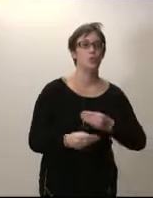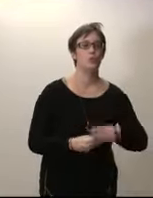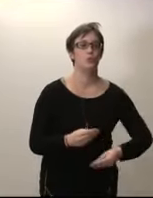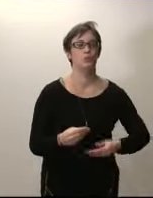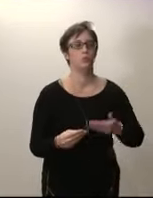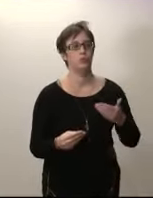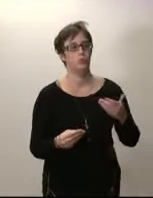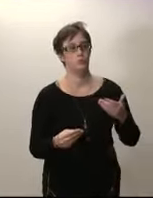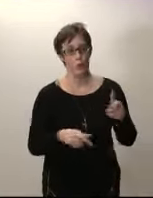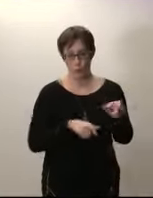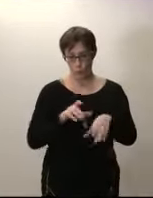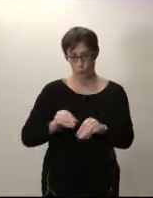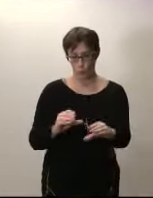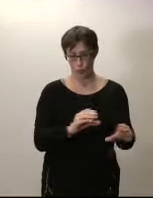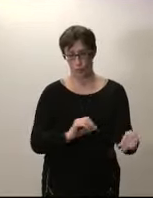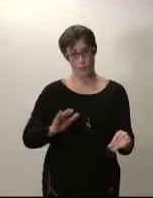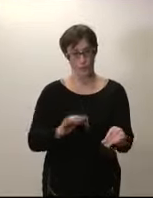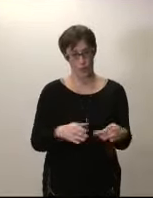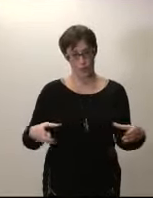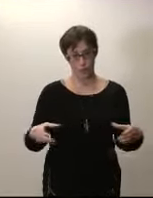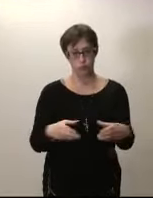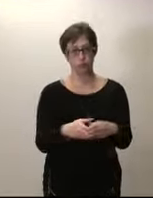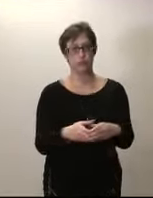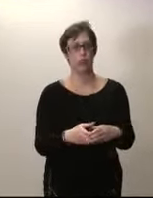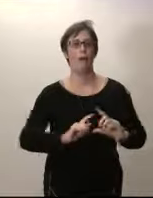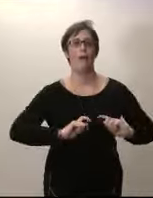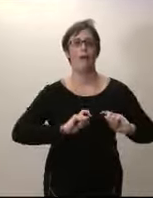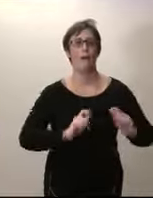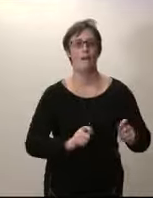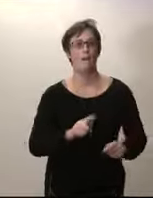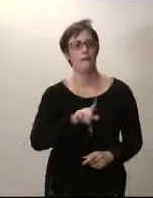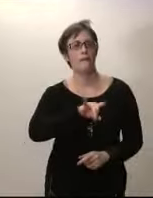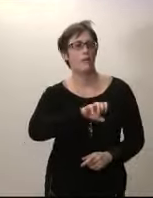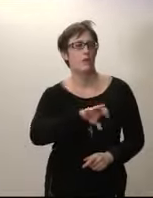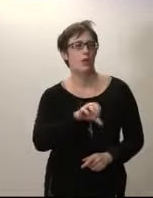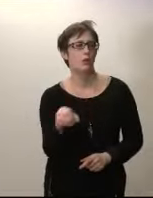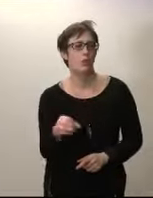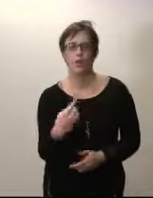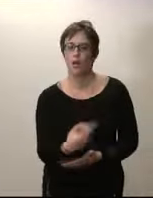d'une concentration de population dans un quartier. Voilà. Il y a des termes qui se doivent...